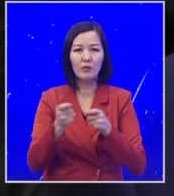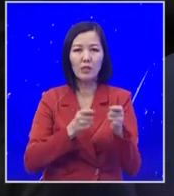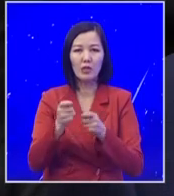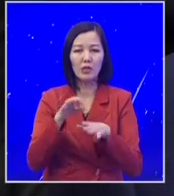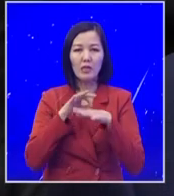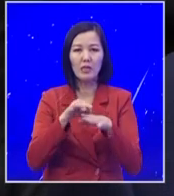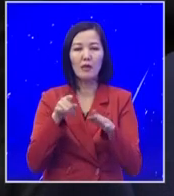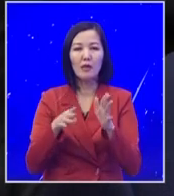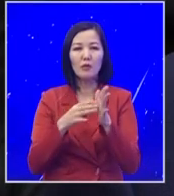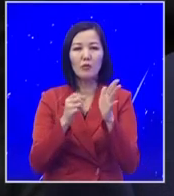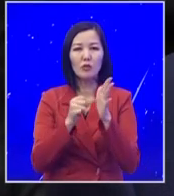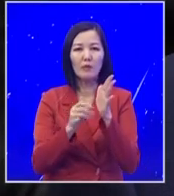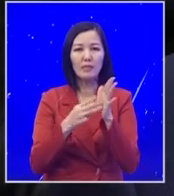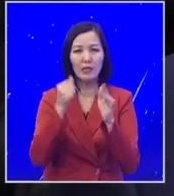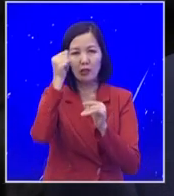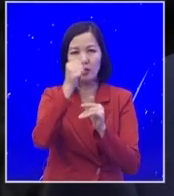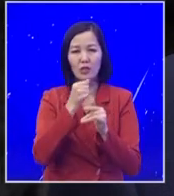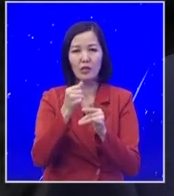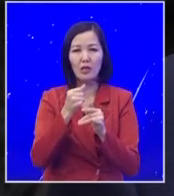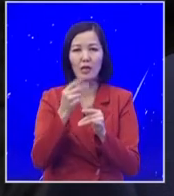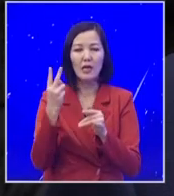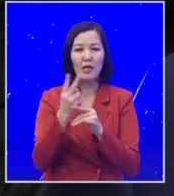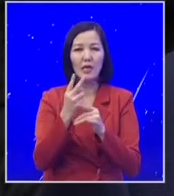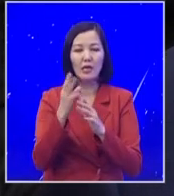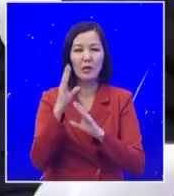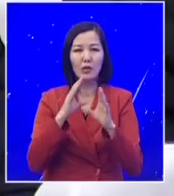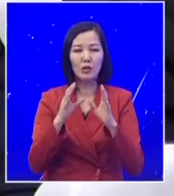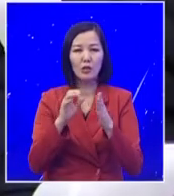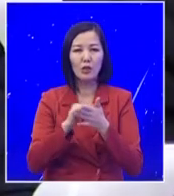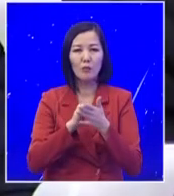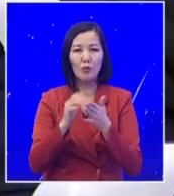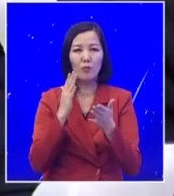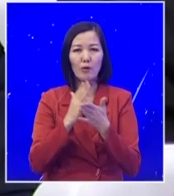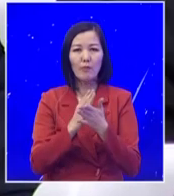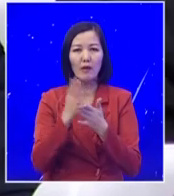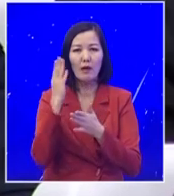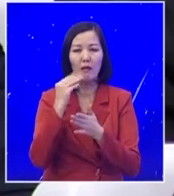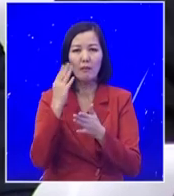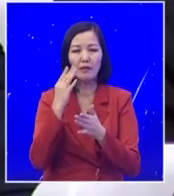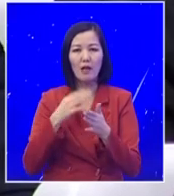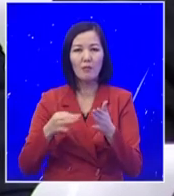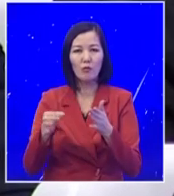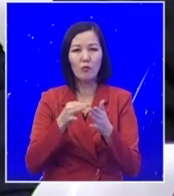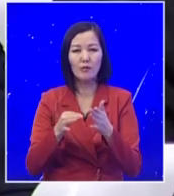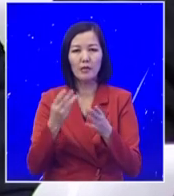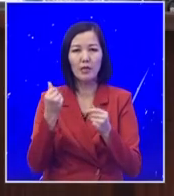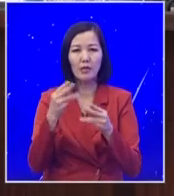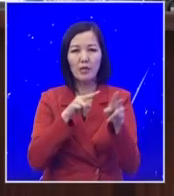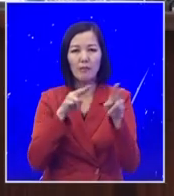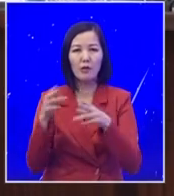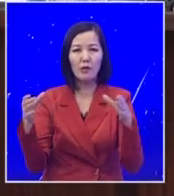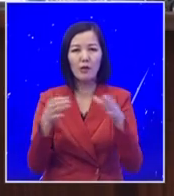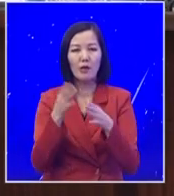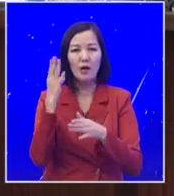жетекшілік етеді. 1968 жылғы қос дипломы бар. Қызмет жолында Алматы және Алматы облысының қаржылық бақылау